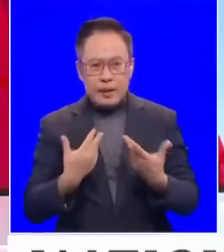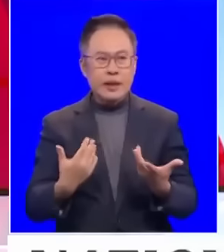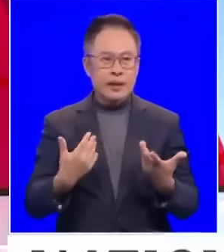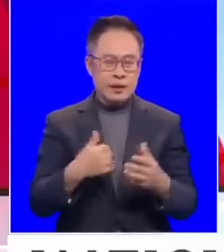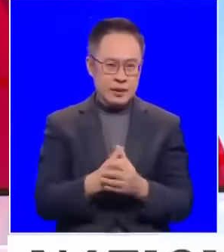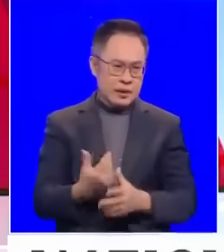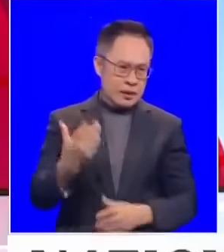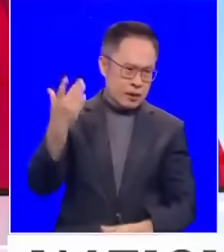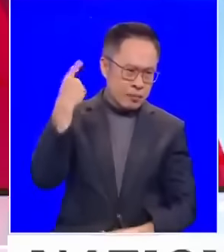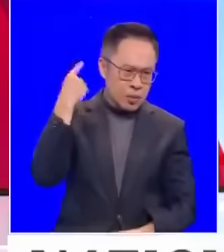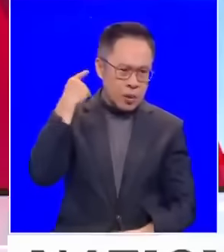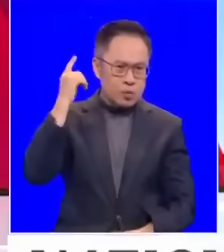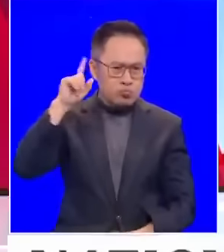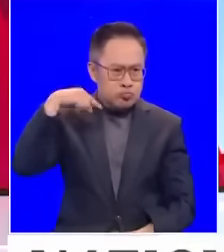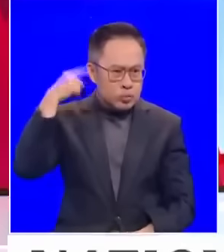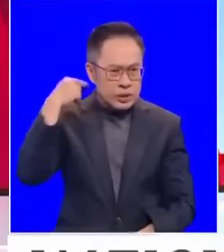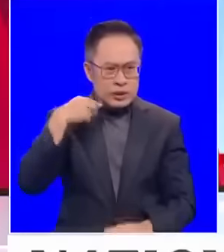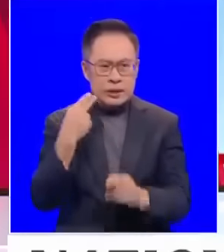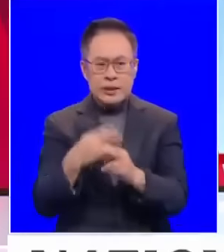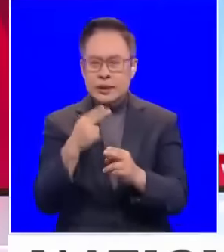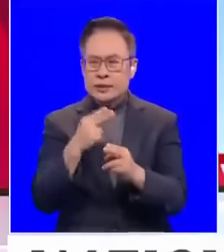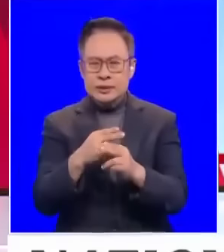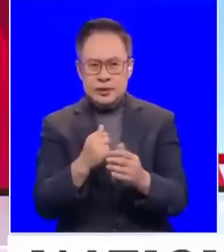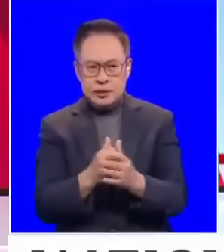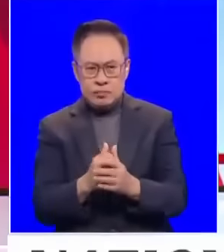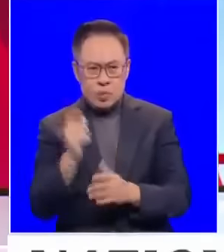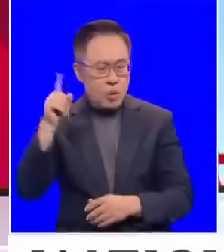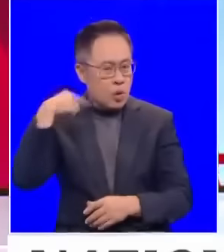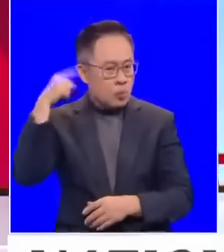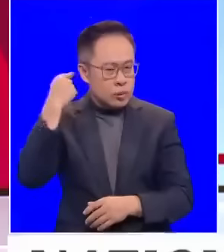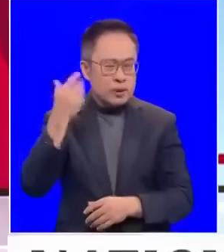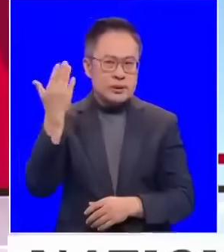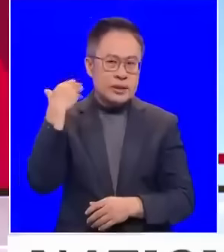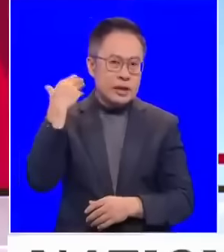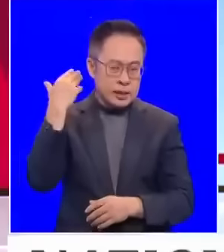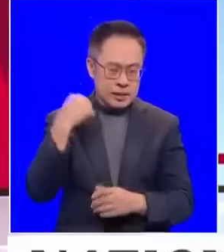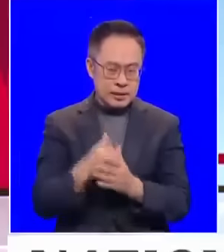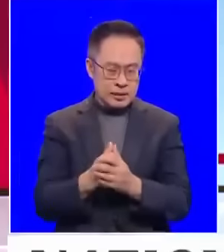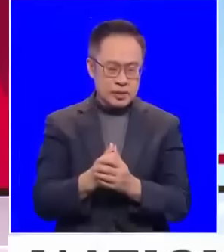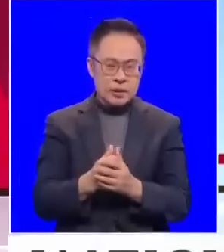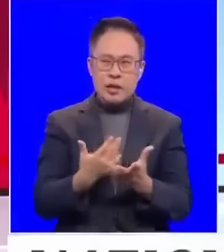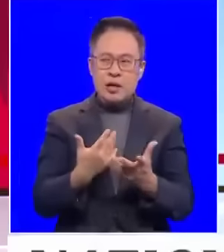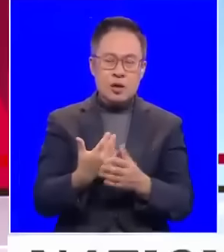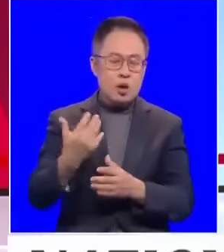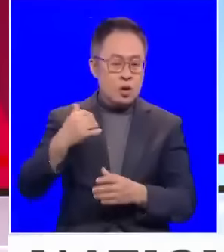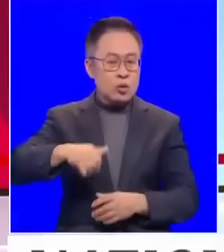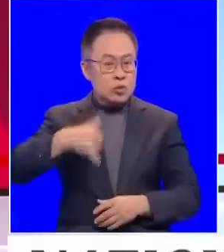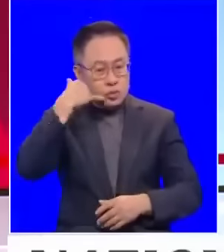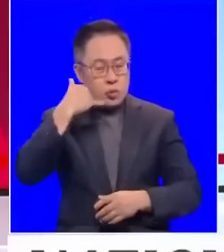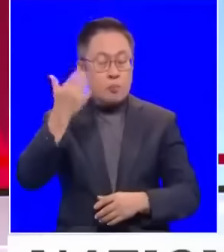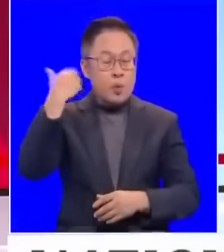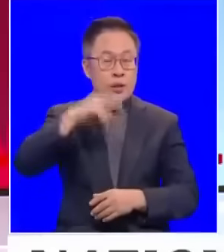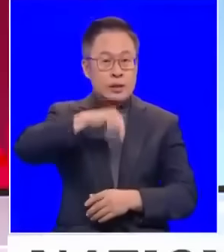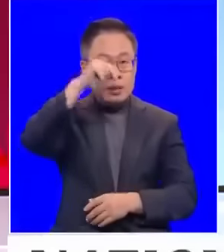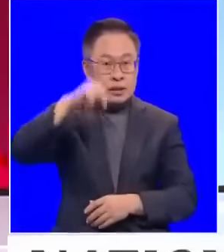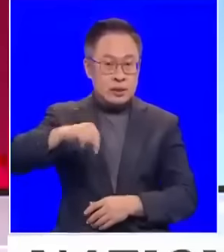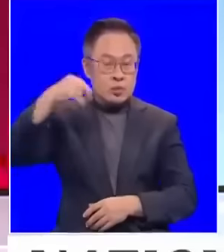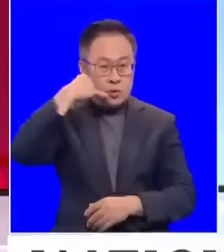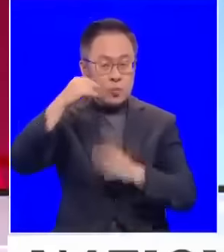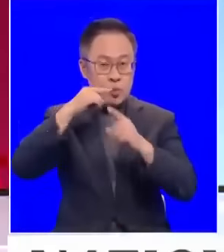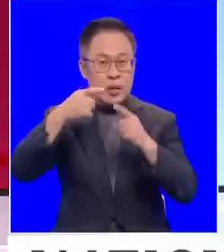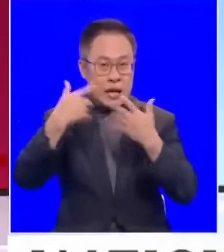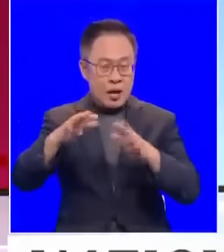กเปิดคลิปออกมาเจ้าตัวนี้ออกมาชี้แจงหลายรายการแล้วรวมถึงเมื่อคืนนี้ข่าวคนคนข่าวโฟนอินไปด้วยนะคะก็คือคุณพัฒน์กฤษอานงค์นะ